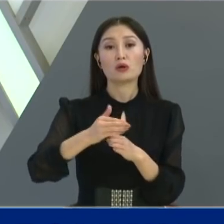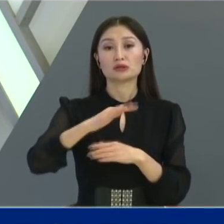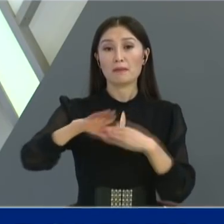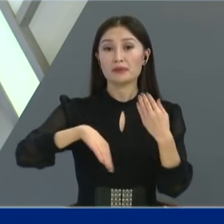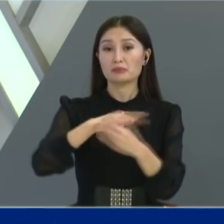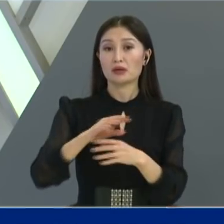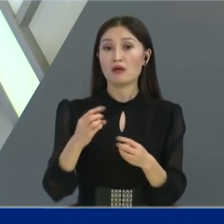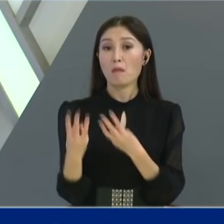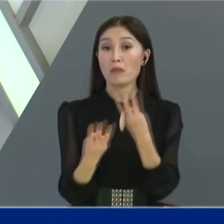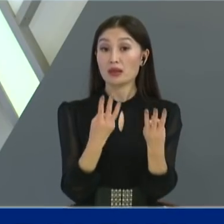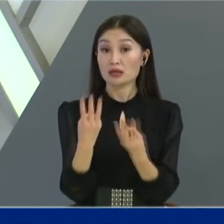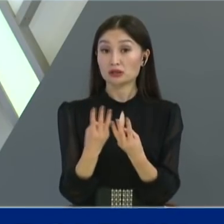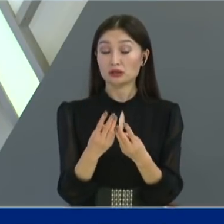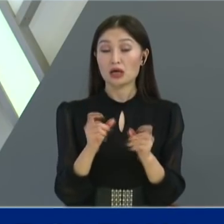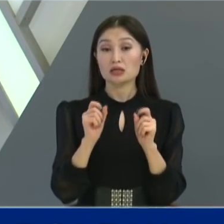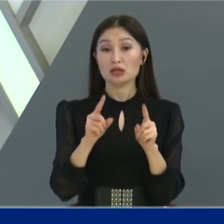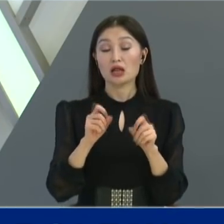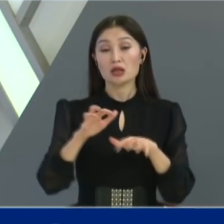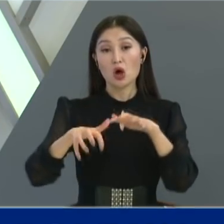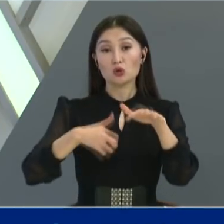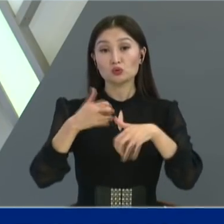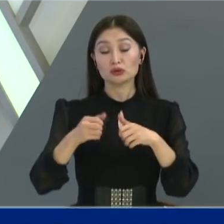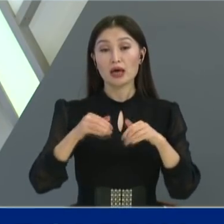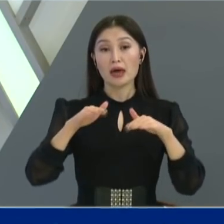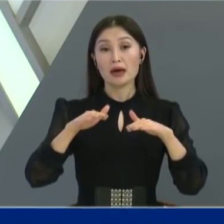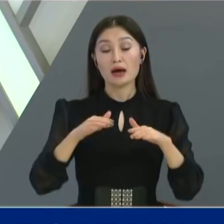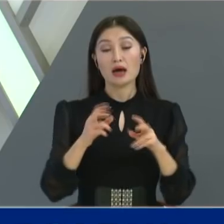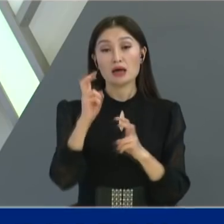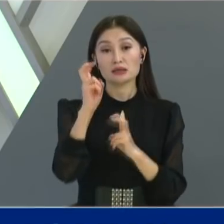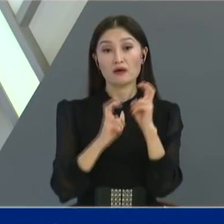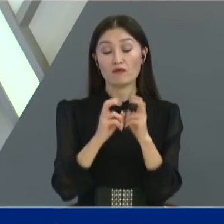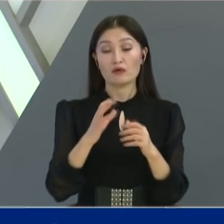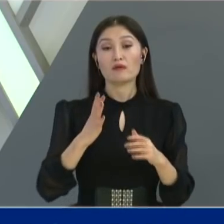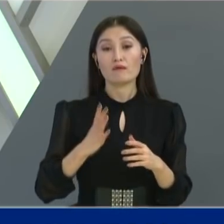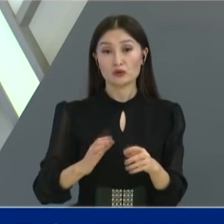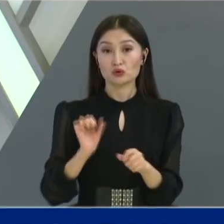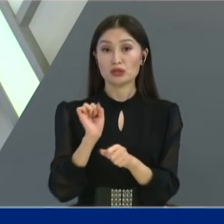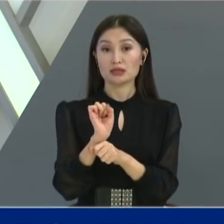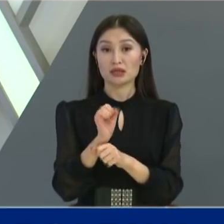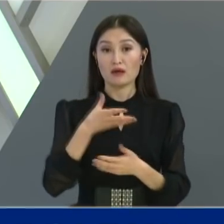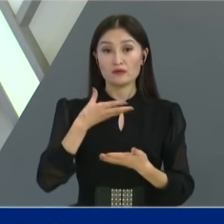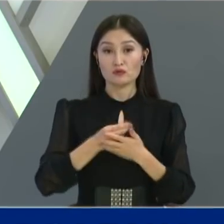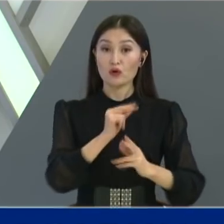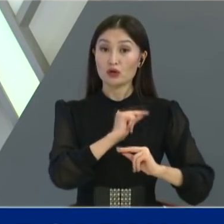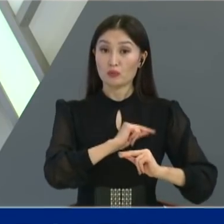ее. В связи с этим золоторудное месторождение было вынуждено остановить свою деятельность.